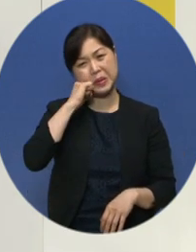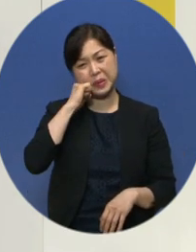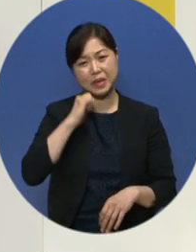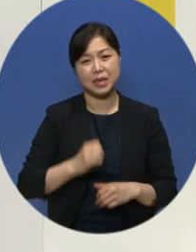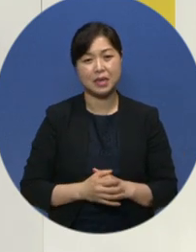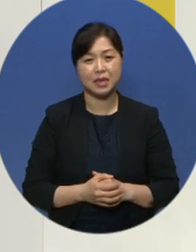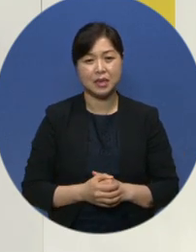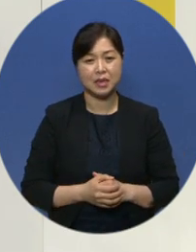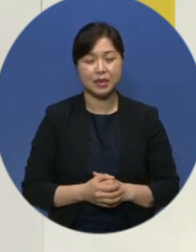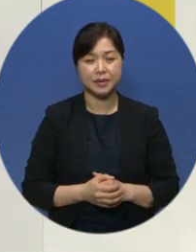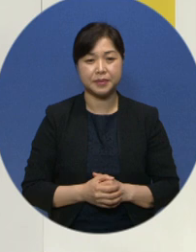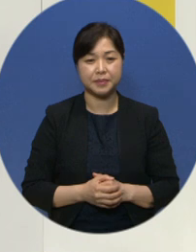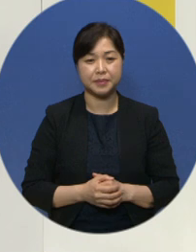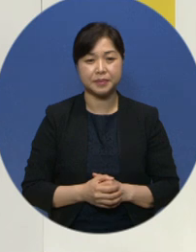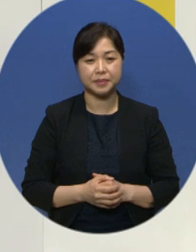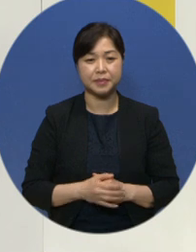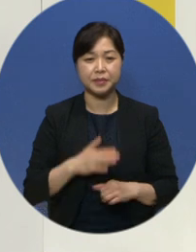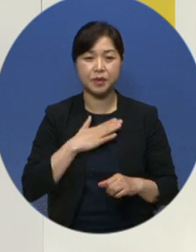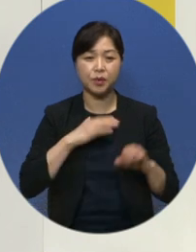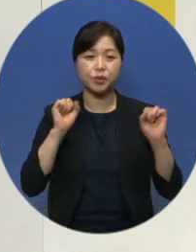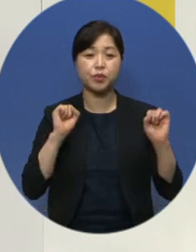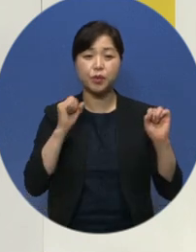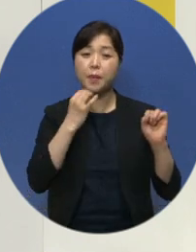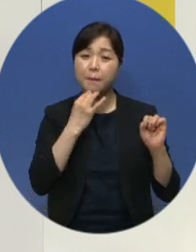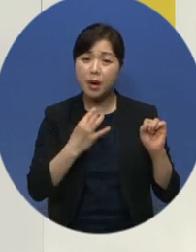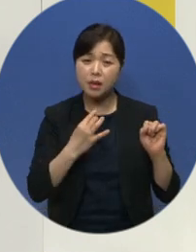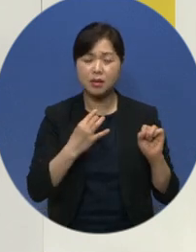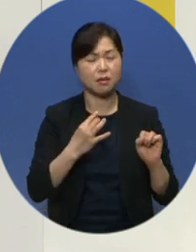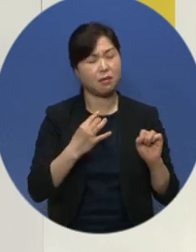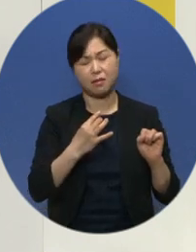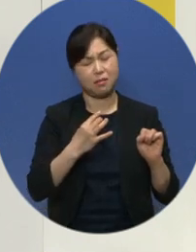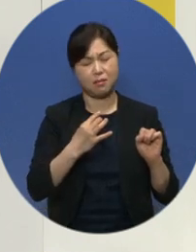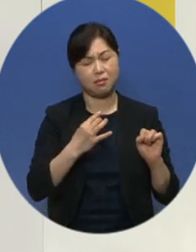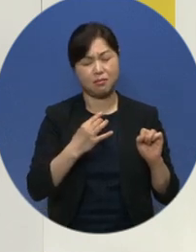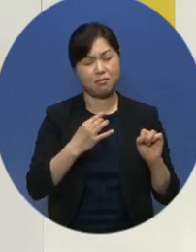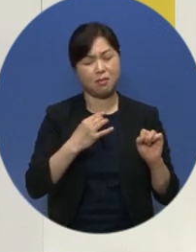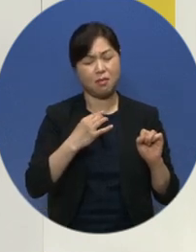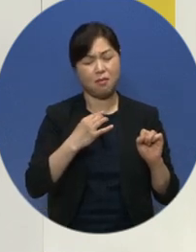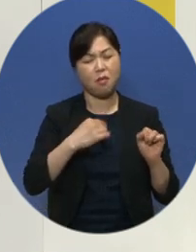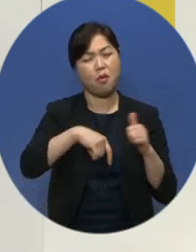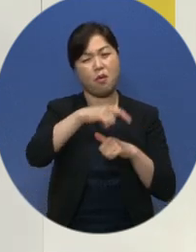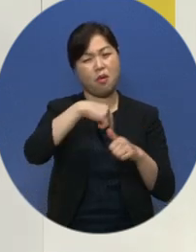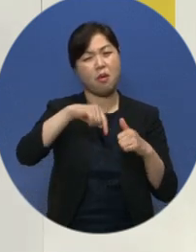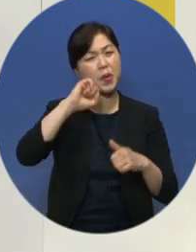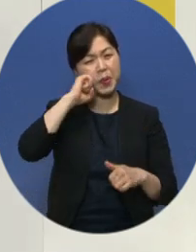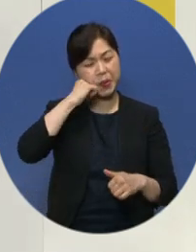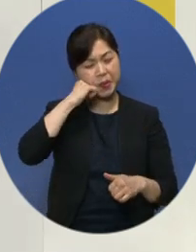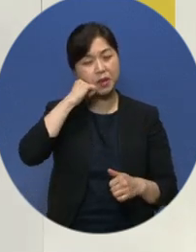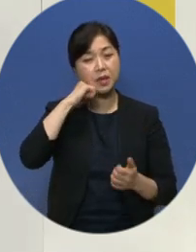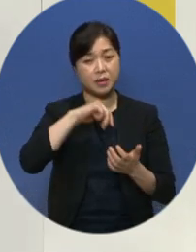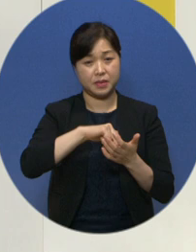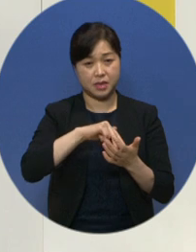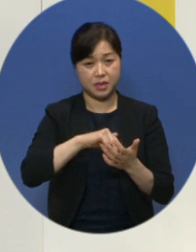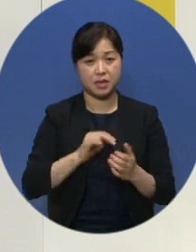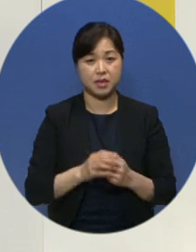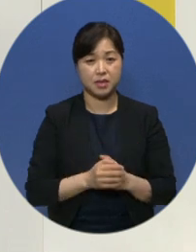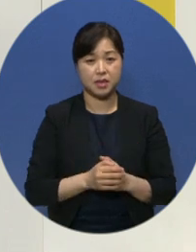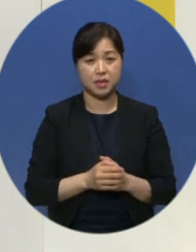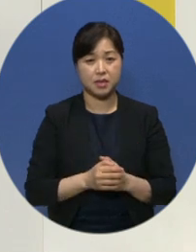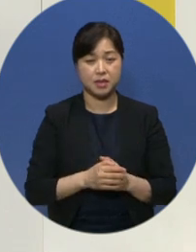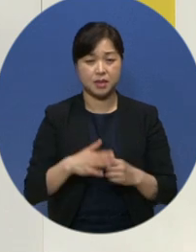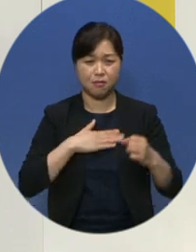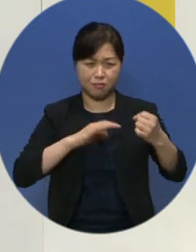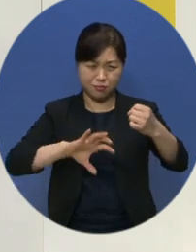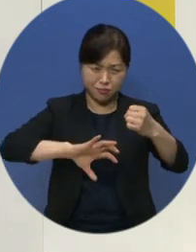이후 1년이 까 운동만 하기는 힘 등 여건이 하기 때문에 예제가 이제 국제적으로 아주